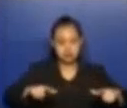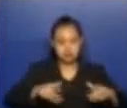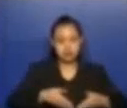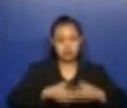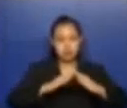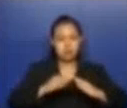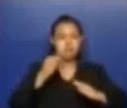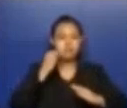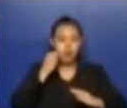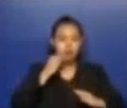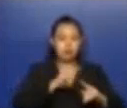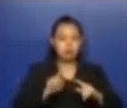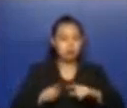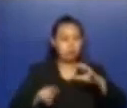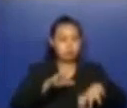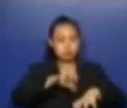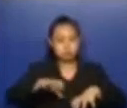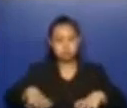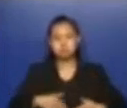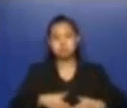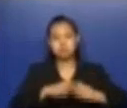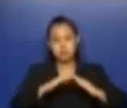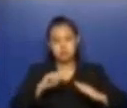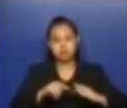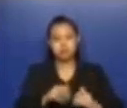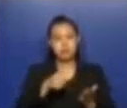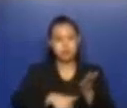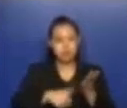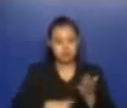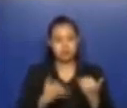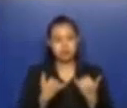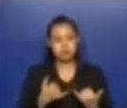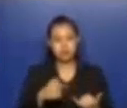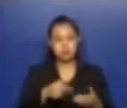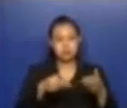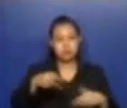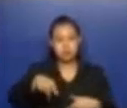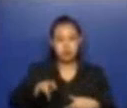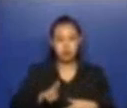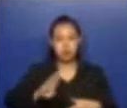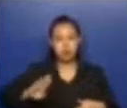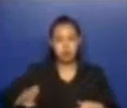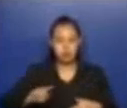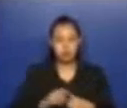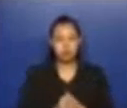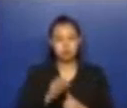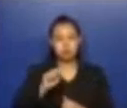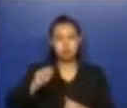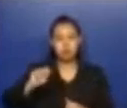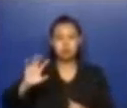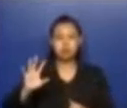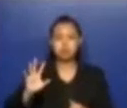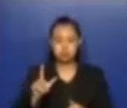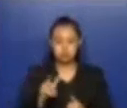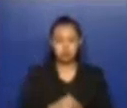างอันนี้แหละครับเป็นภาษีที่เป็นพระราชบัญญัติครับที่ออกโดยสนช.แ